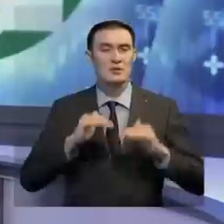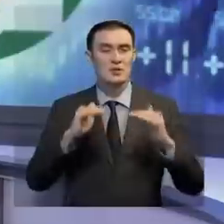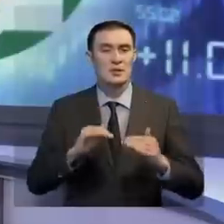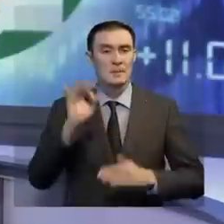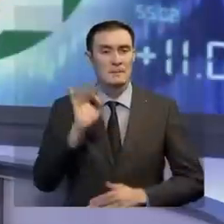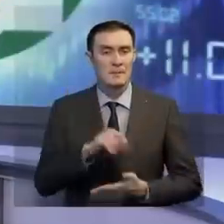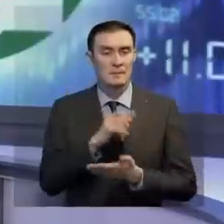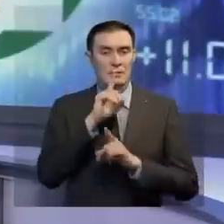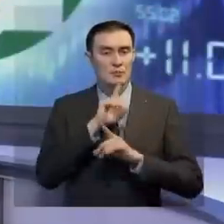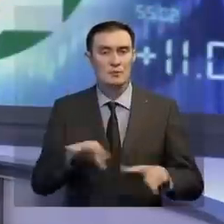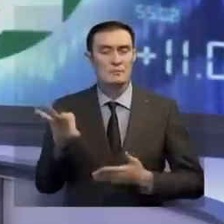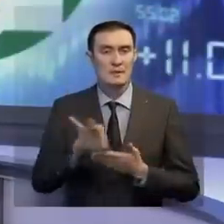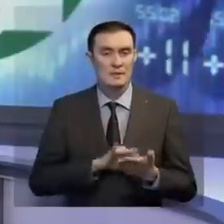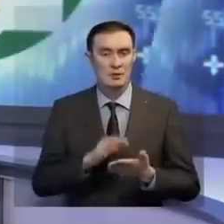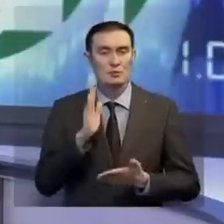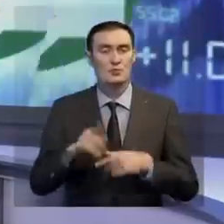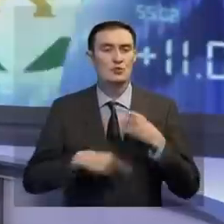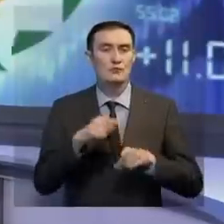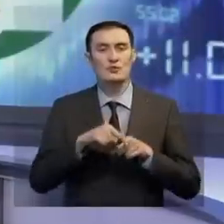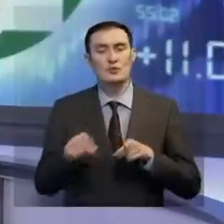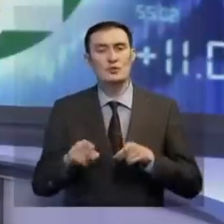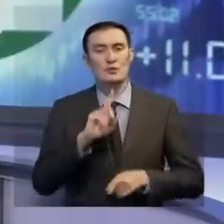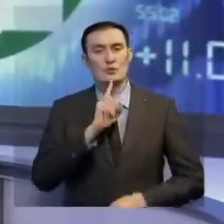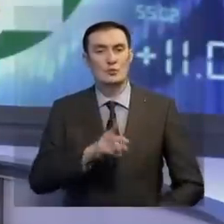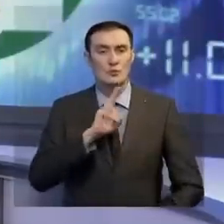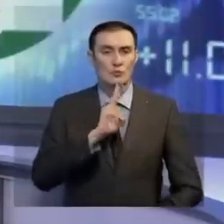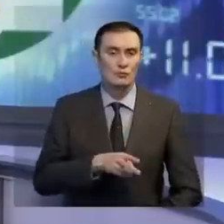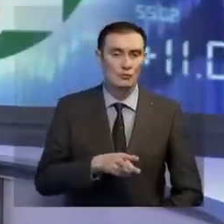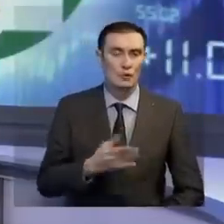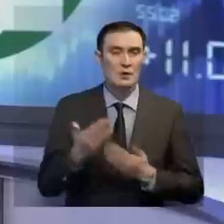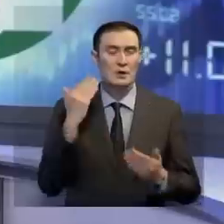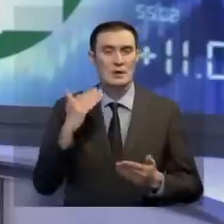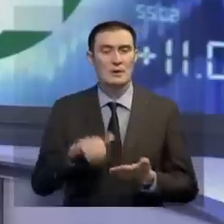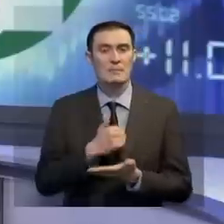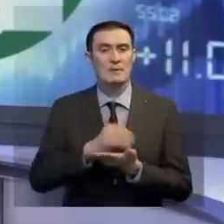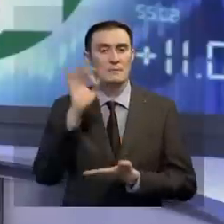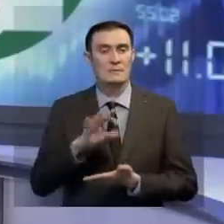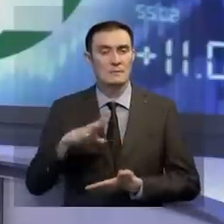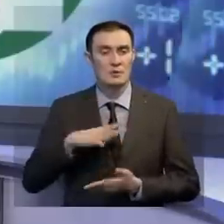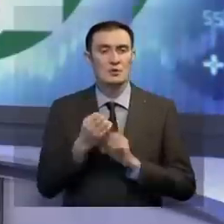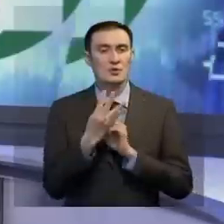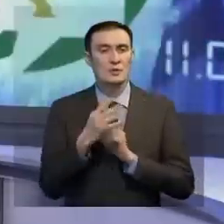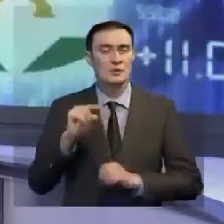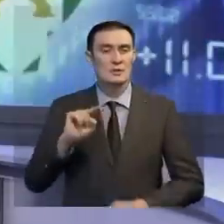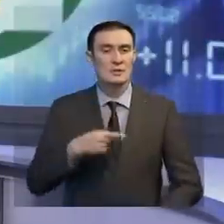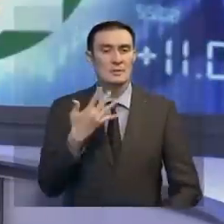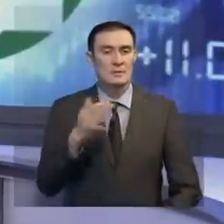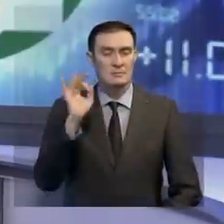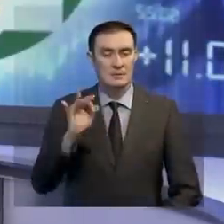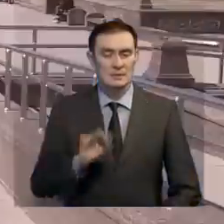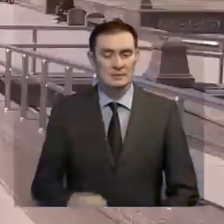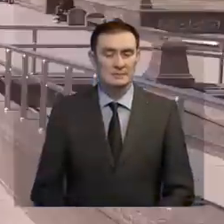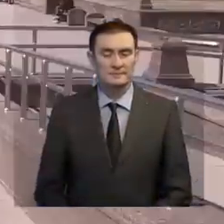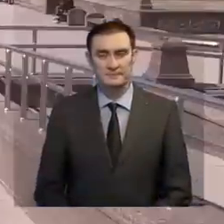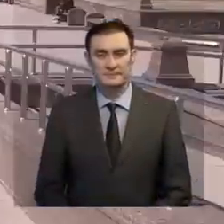базовой ставки не будет мгновенным. Он появится в течение года-двух. Ранее базовая ставка составляла 14,5%.